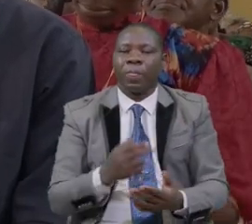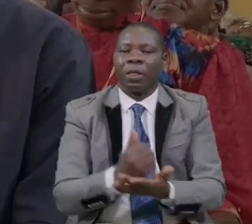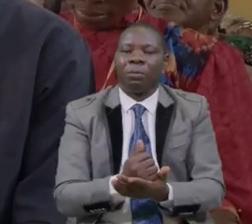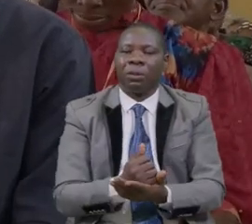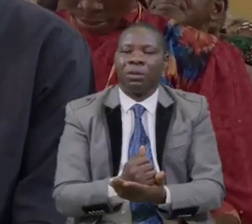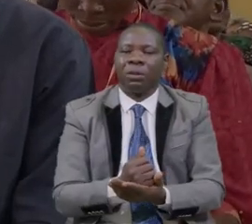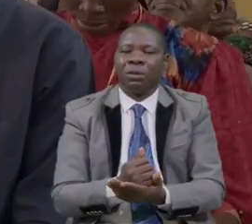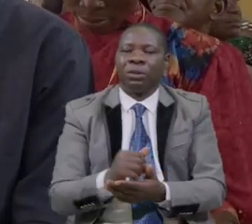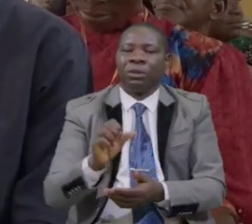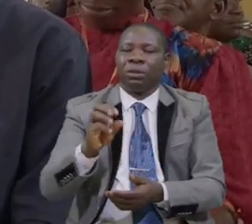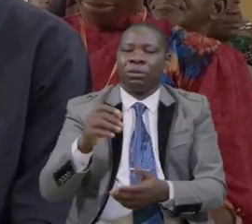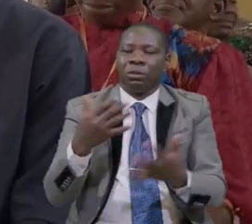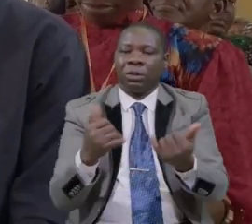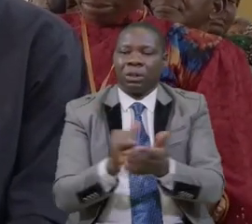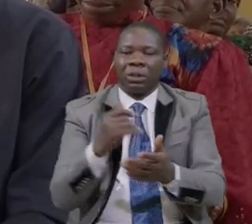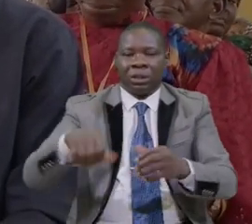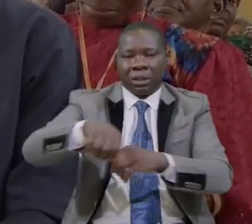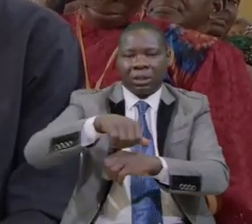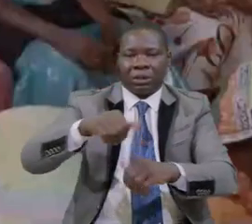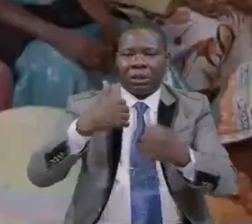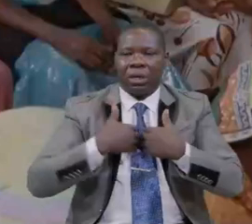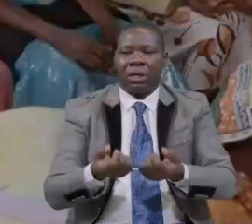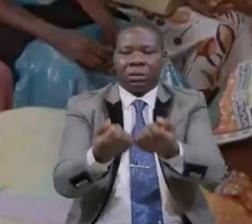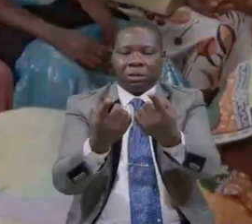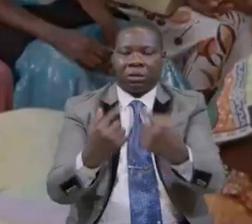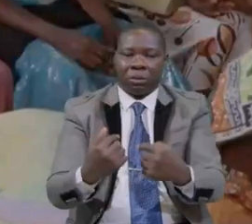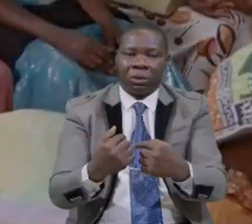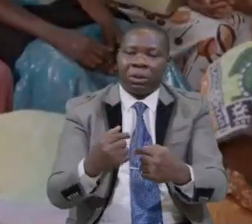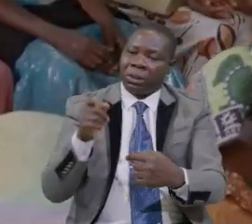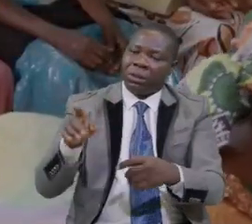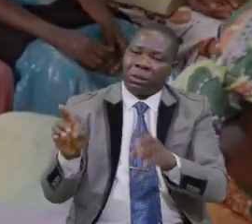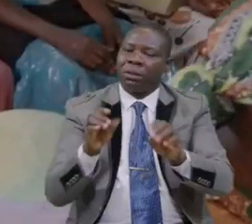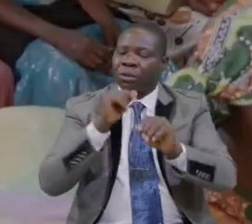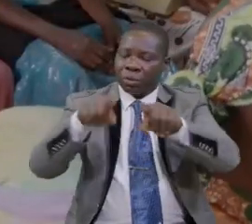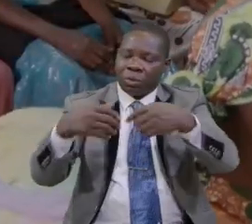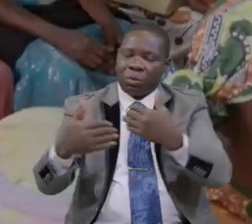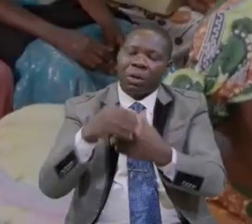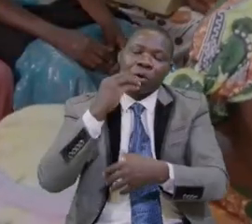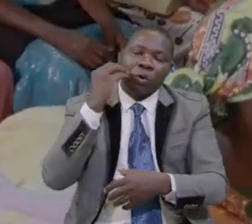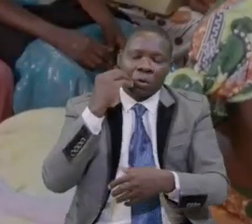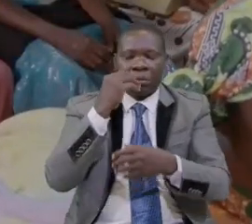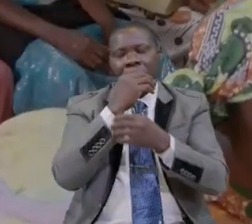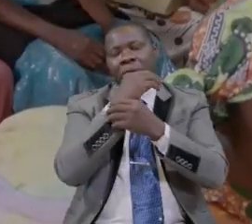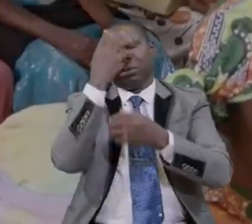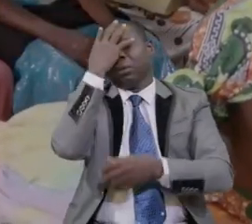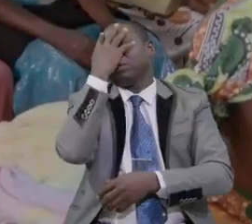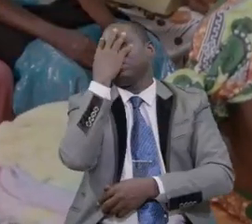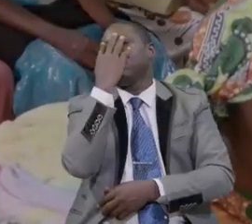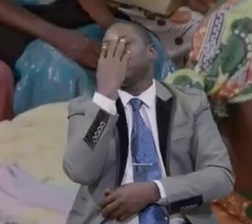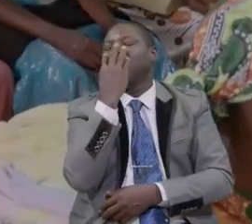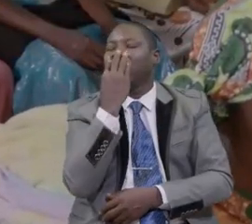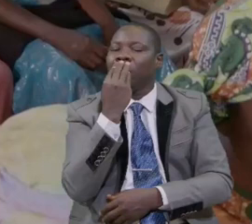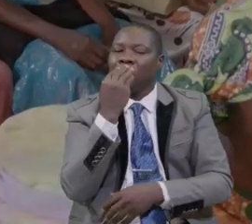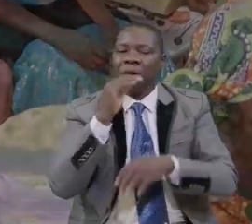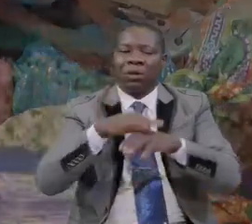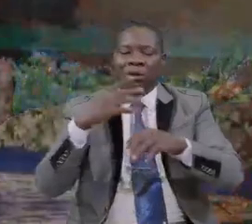Maintenant que l'onction est venue, il n'est pas retourné à la maison pour se reposer dans